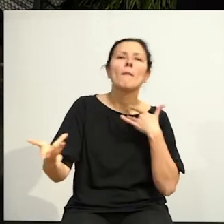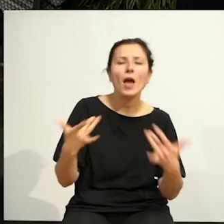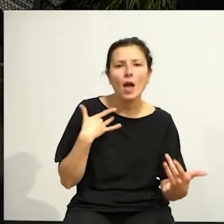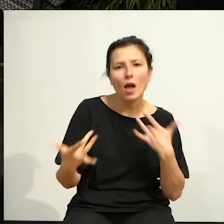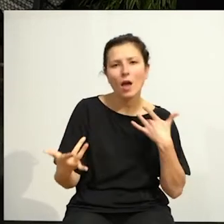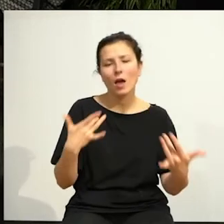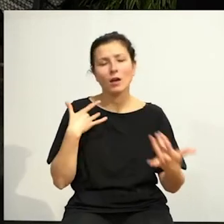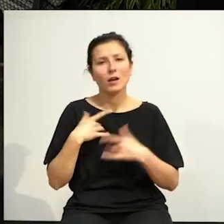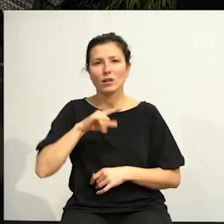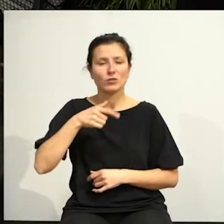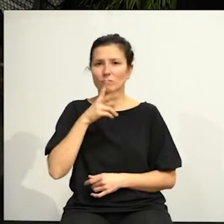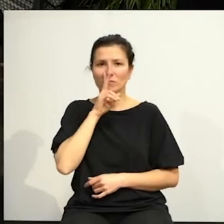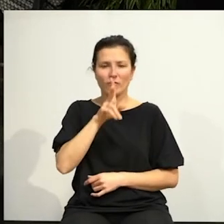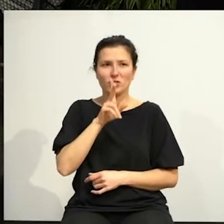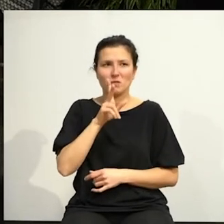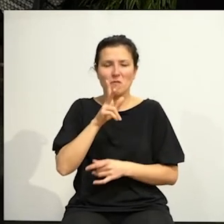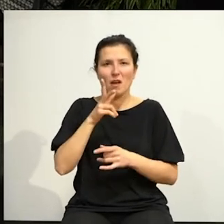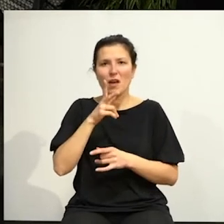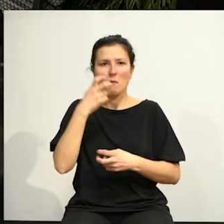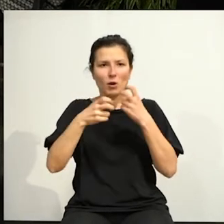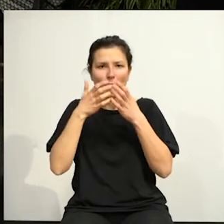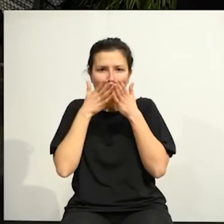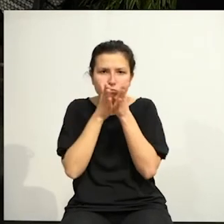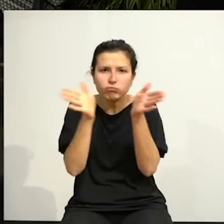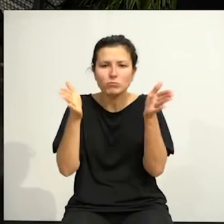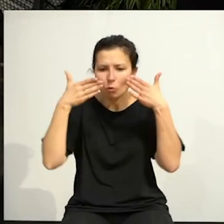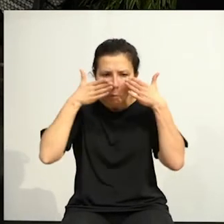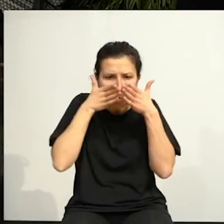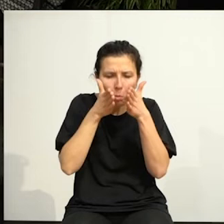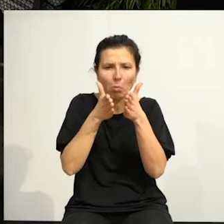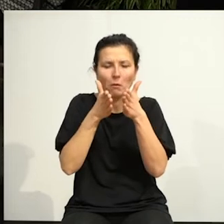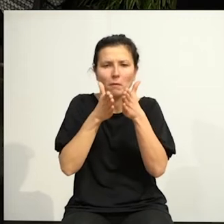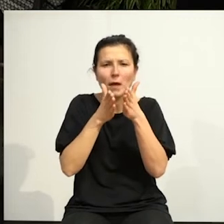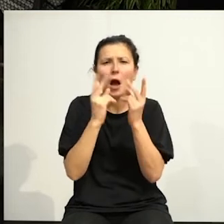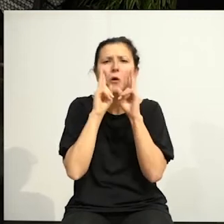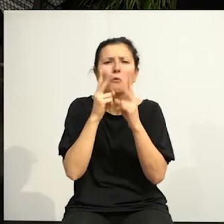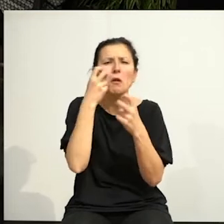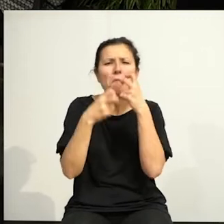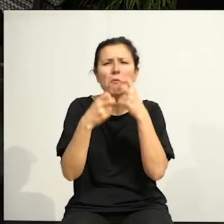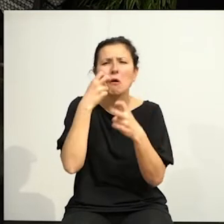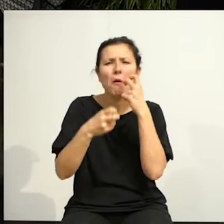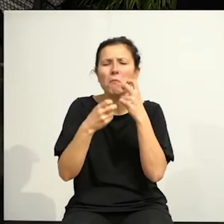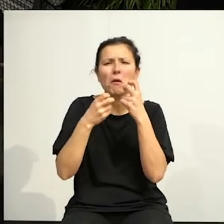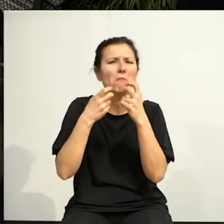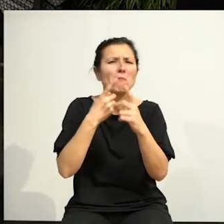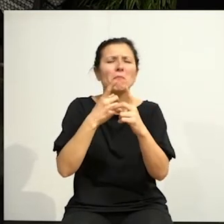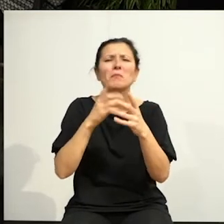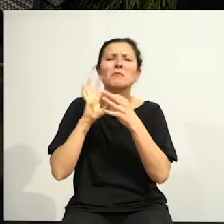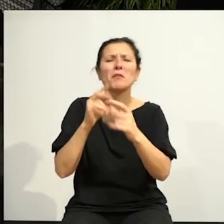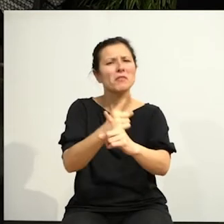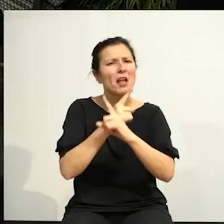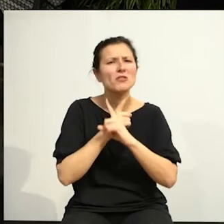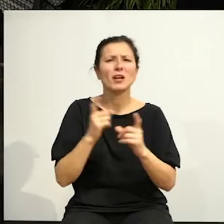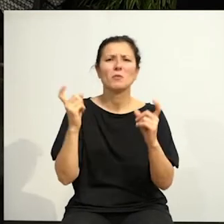przestajemy widzieć szersze problemy, skupiając się tylko na problemie niezależności państwowej